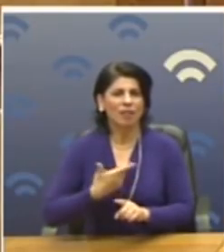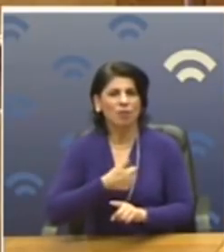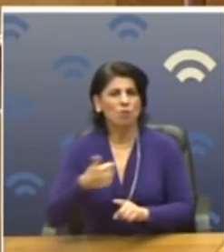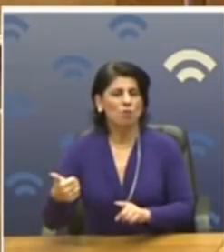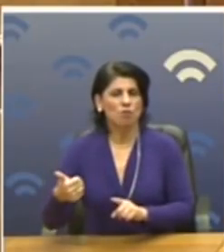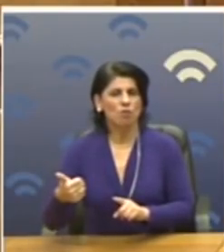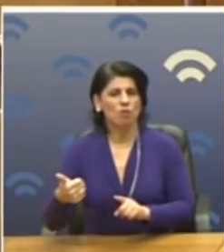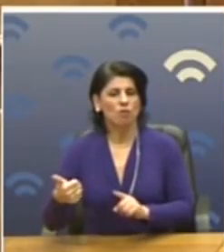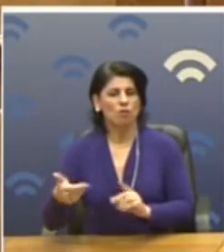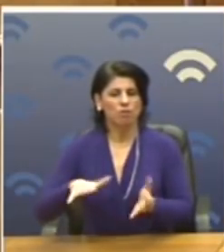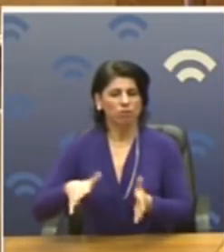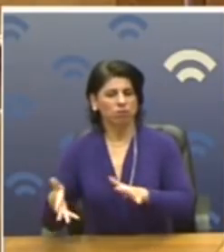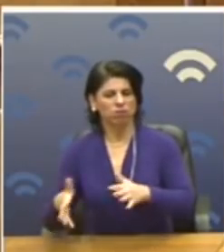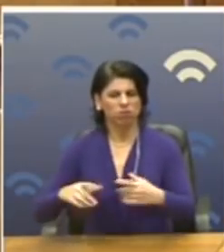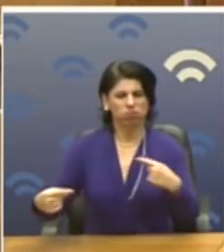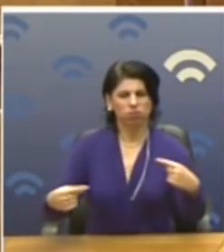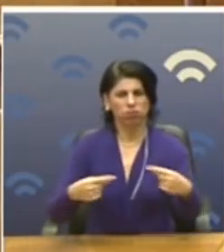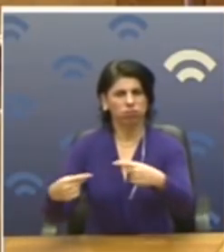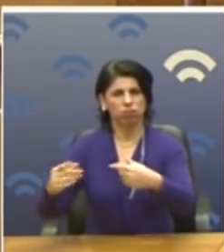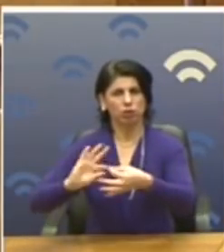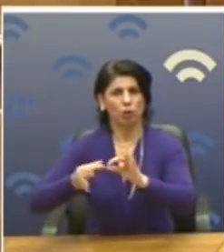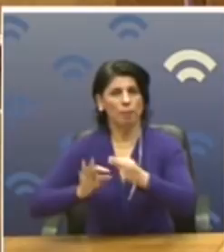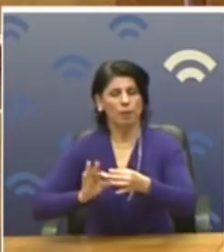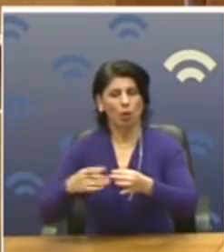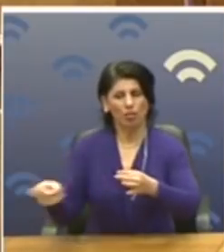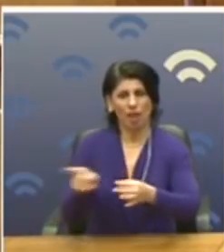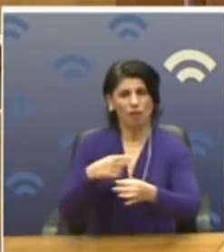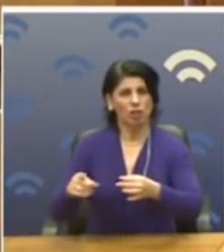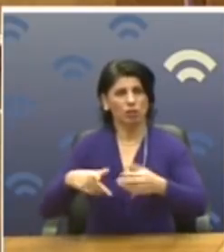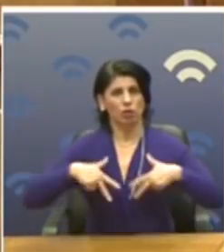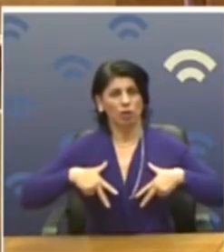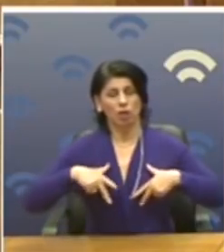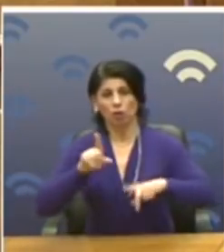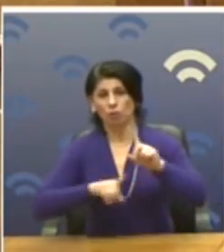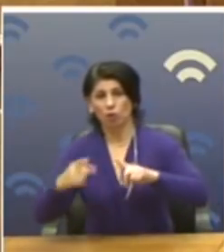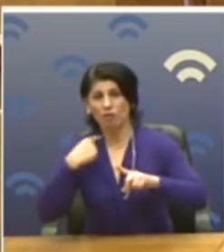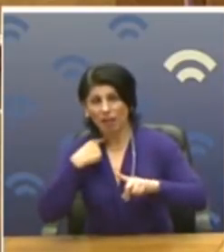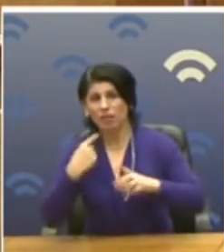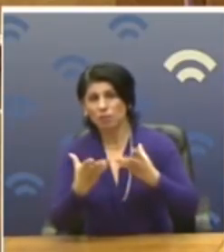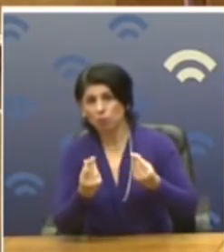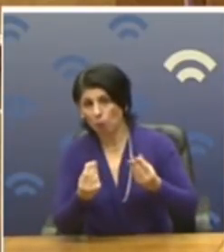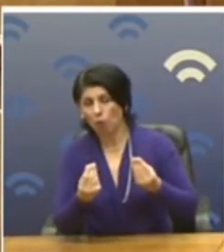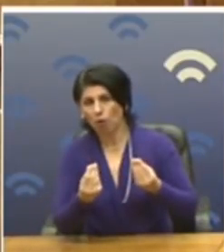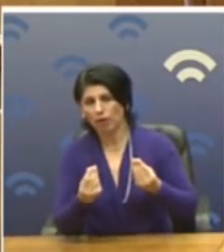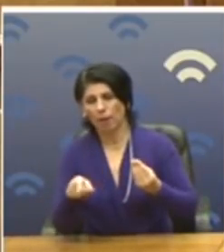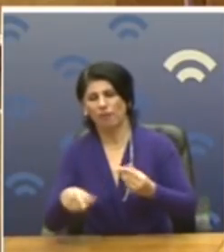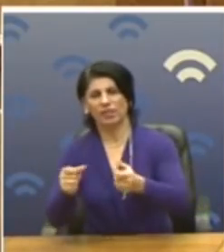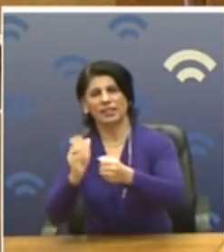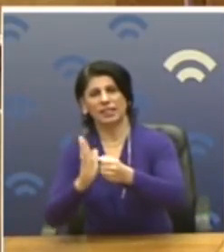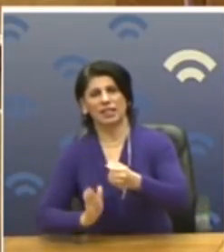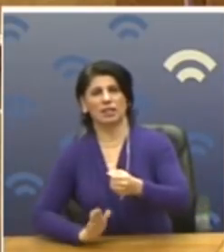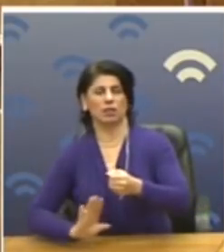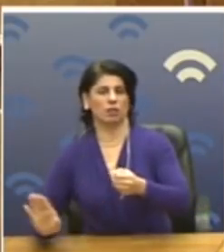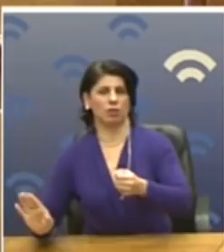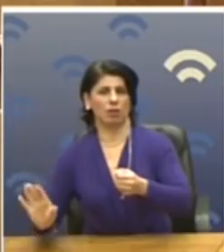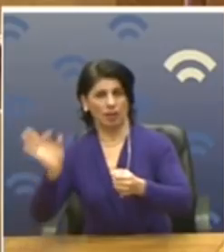αντιθέσεις ανάμεσα στους ομίλους των διαφορετικών κρατών για το ποιος θα χάσει περισσότερο από την κρίση.